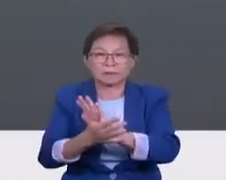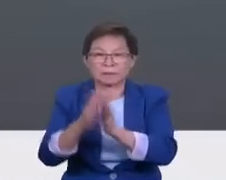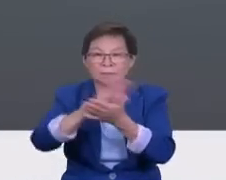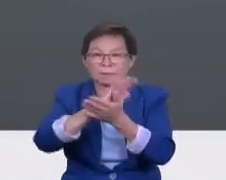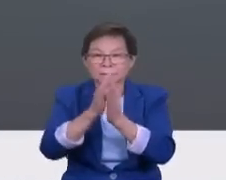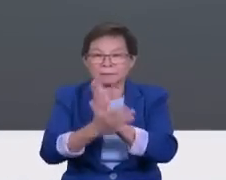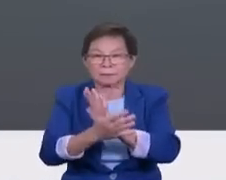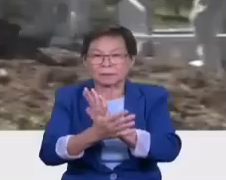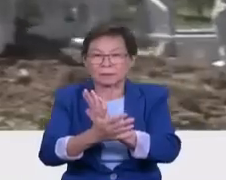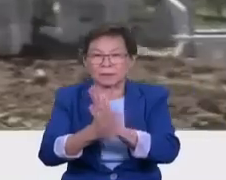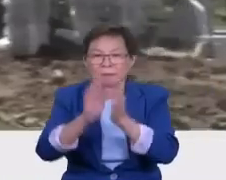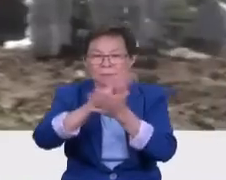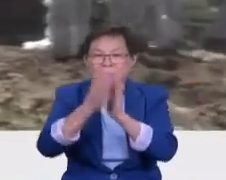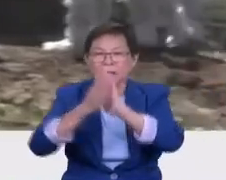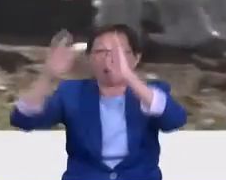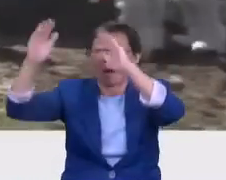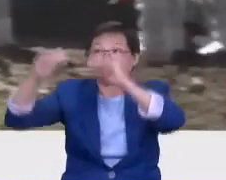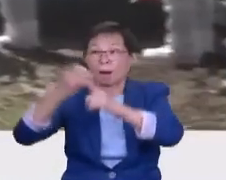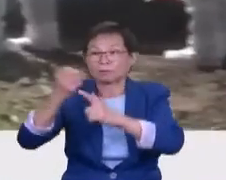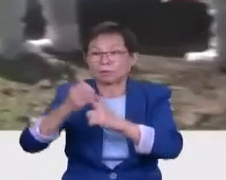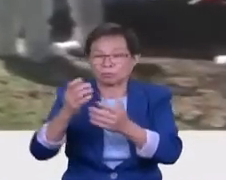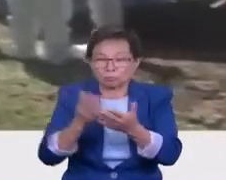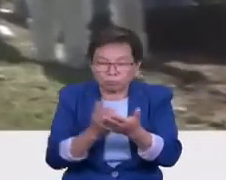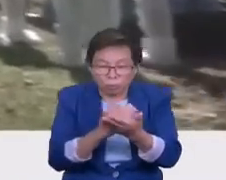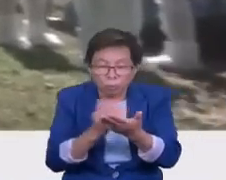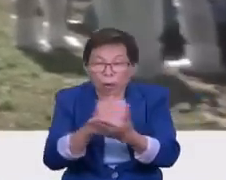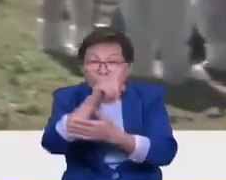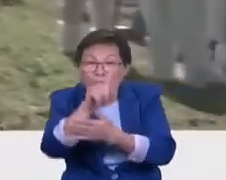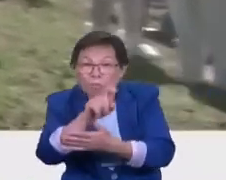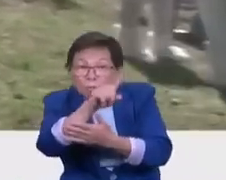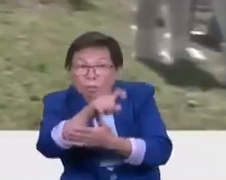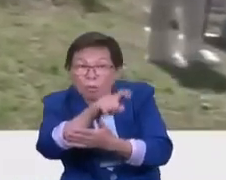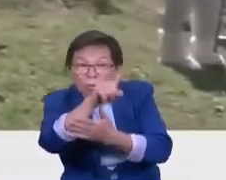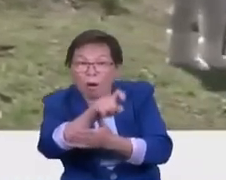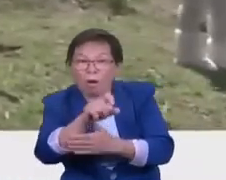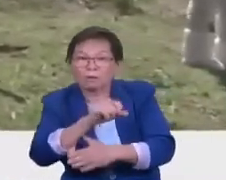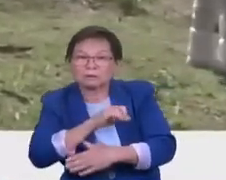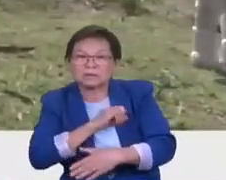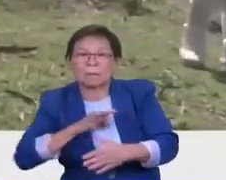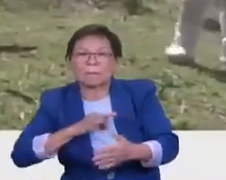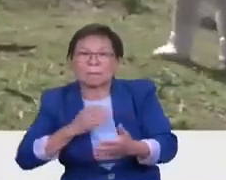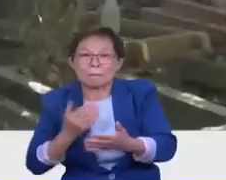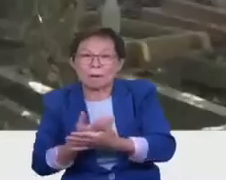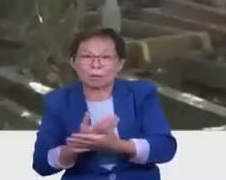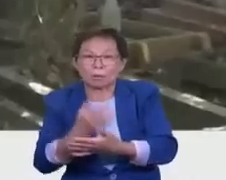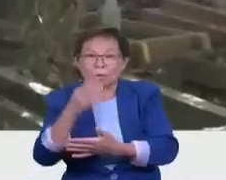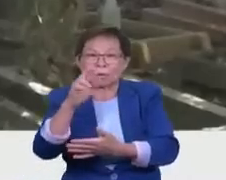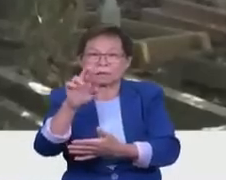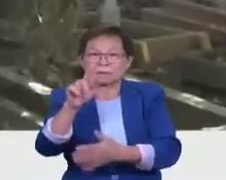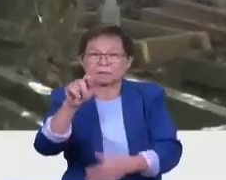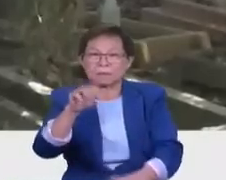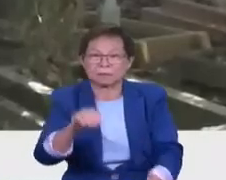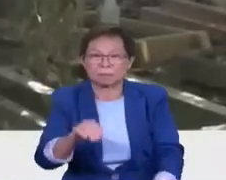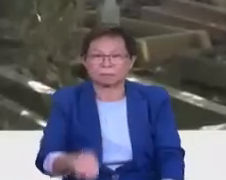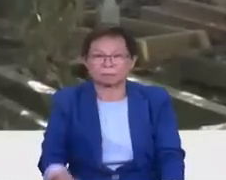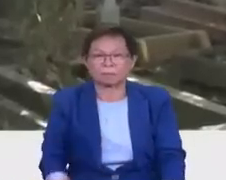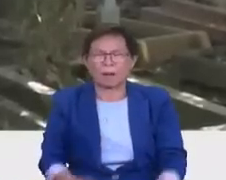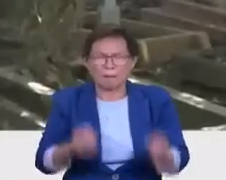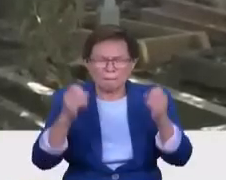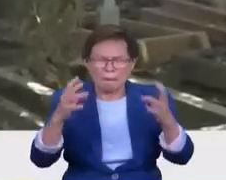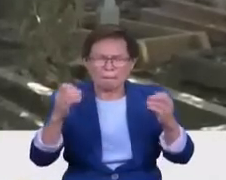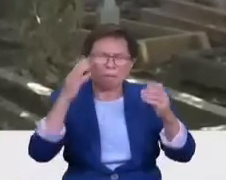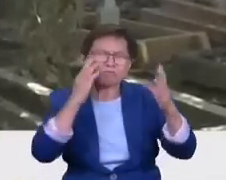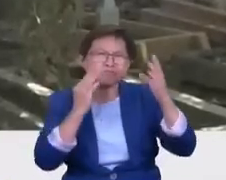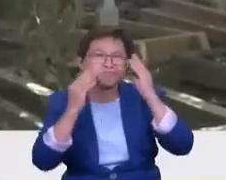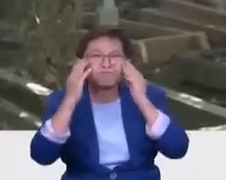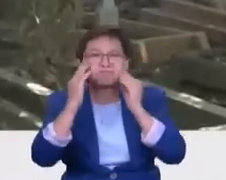sebagai harapan ataupun rujukanlah kepada staf-staf baru RTM kan sebab dia ni banyak pengalaman dari